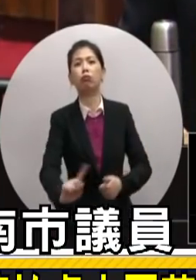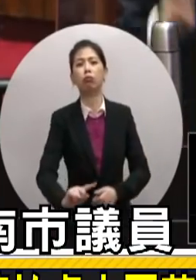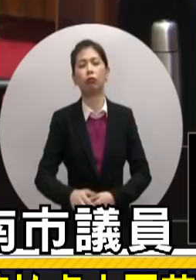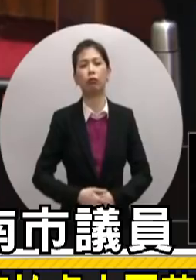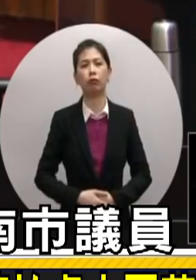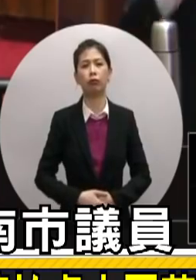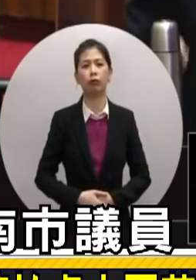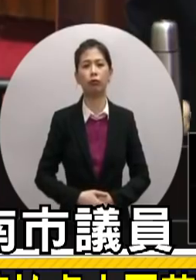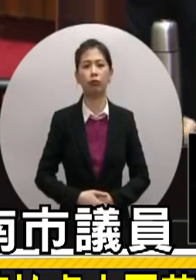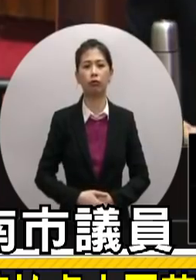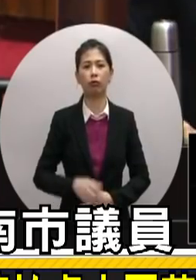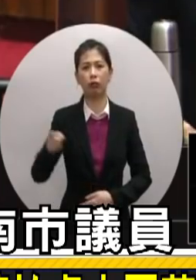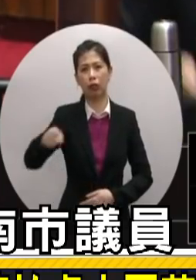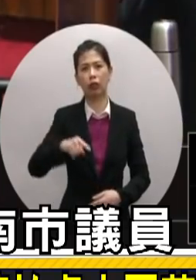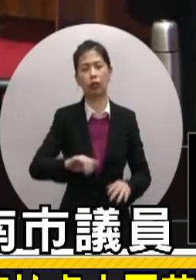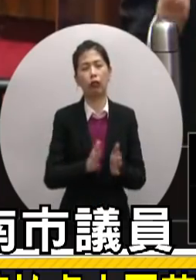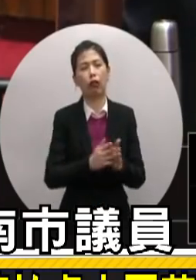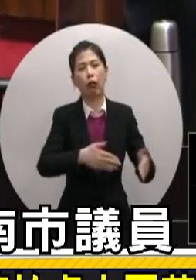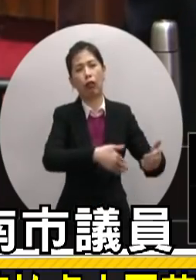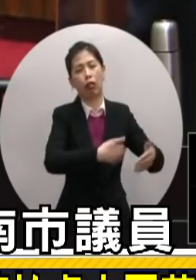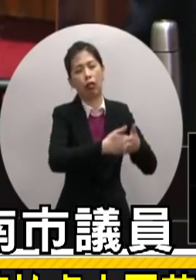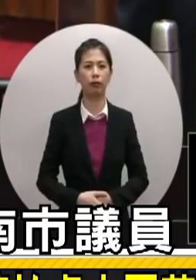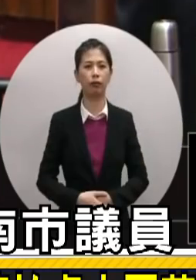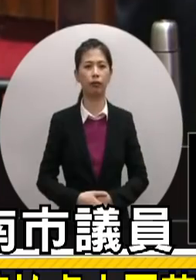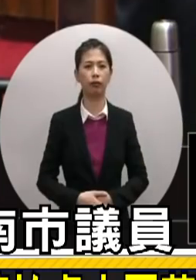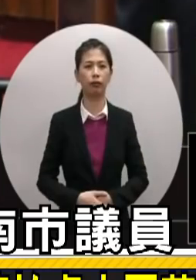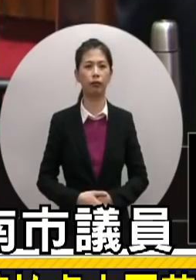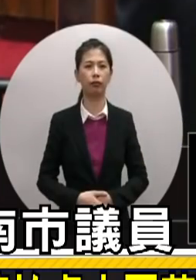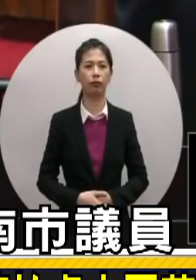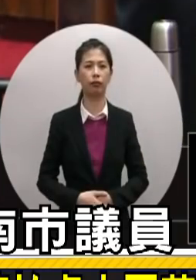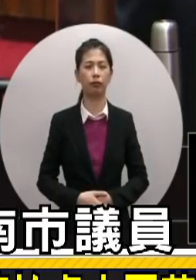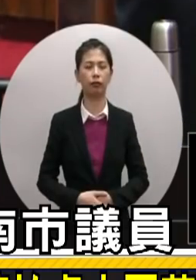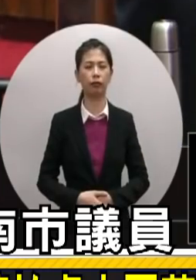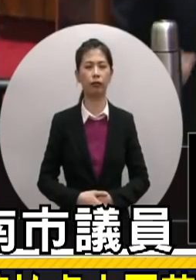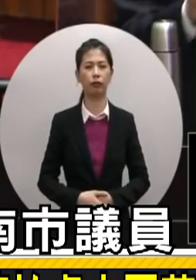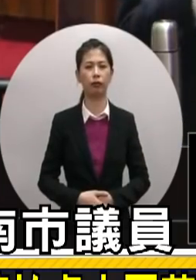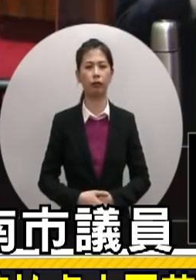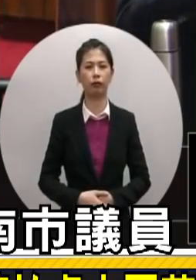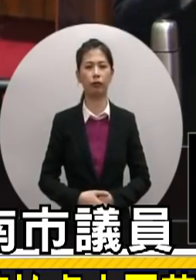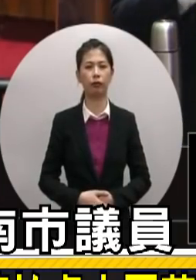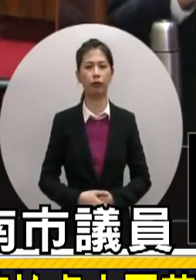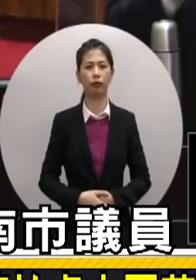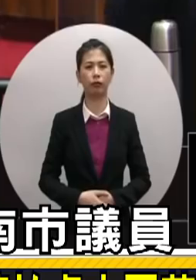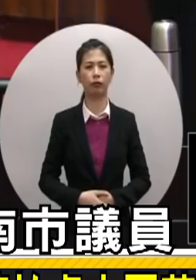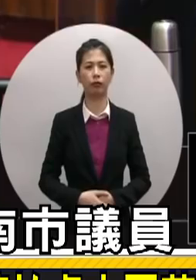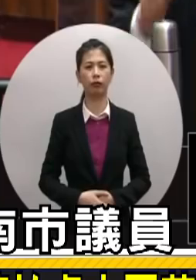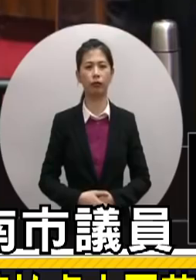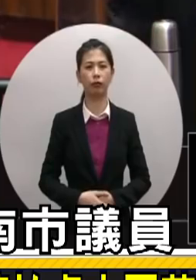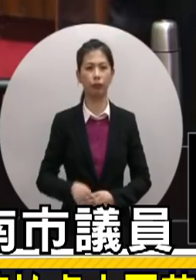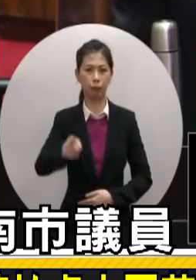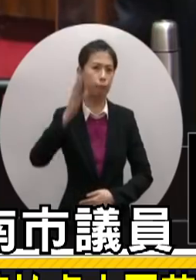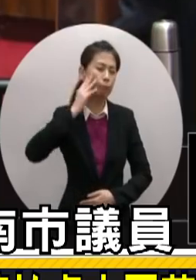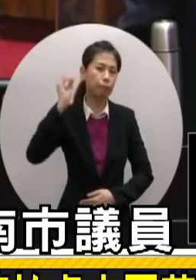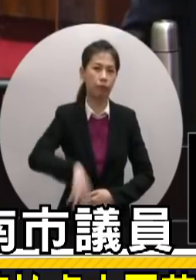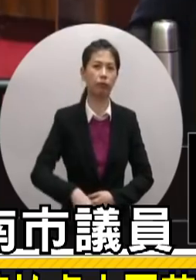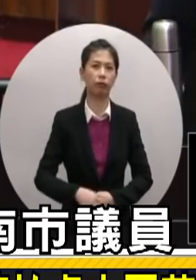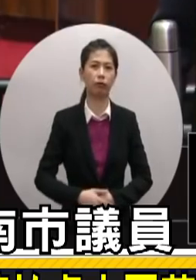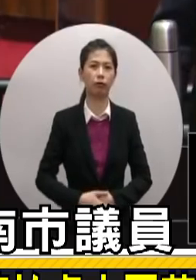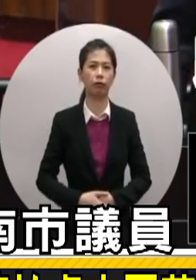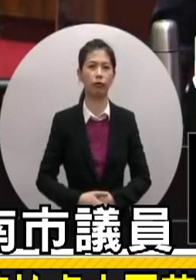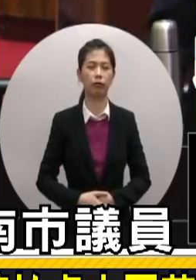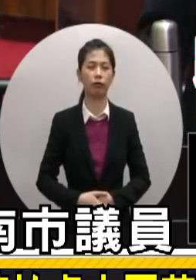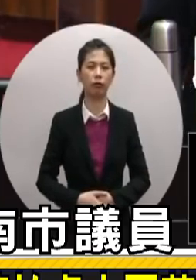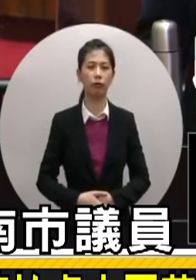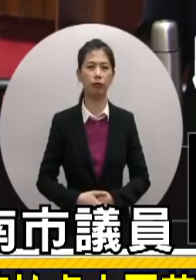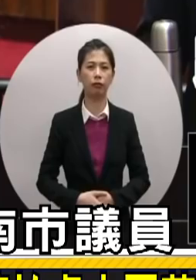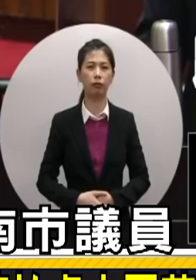啊，惊了见小邓收起，同我甲你消灭。转移焦点，袂表示讲你做爱国啦。那